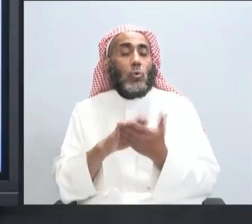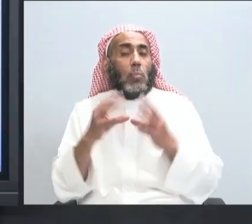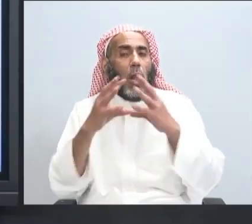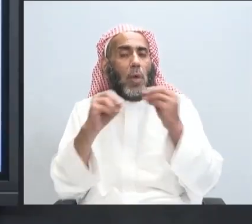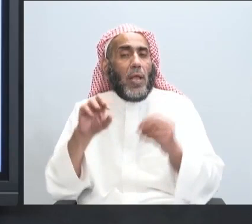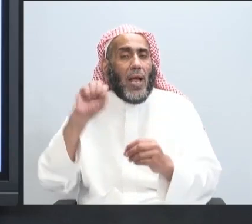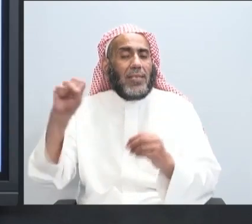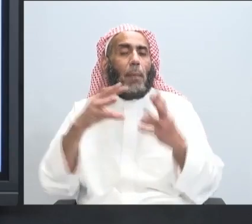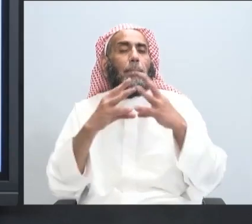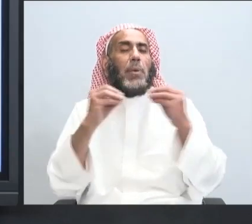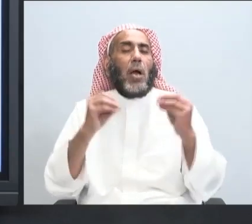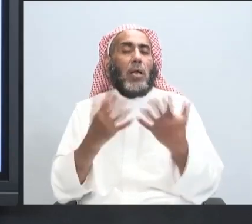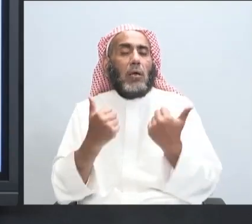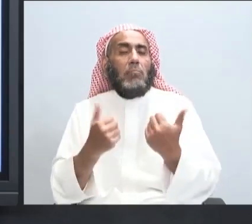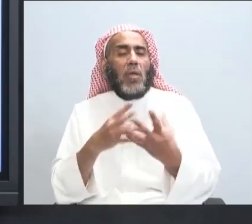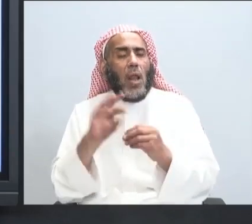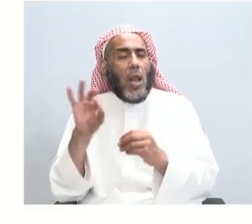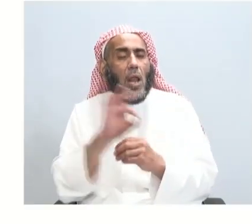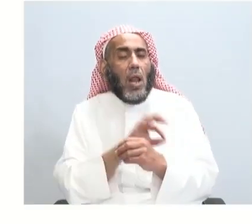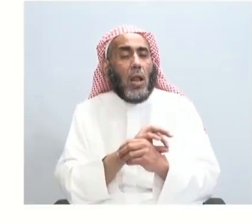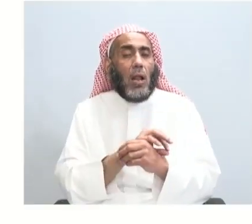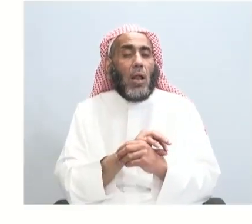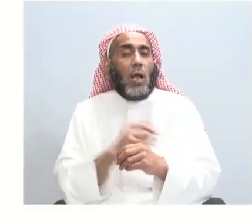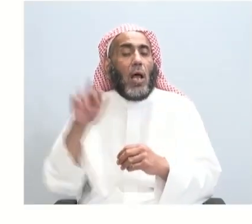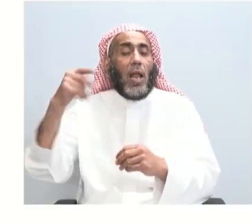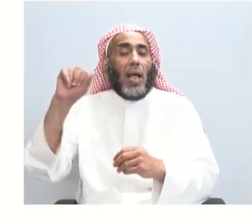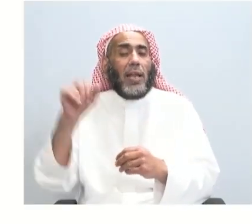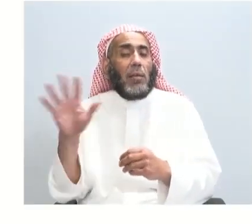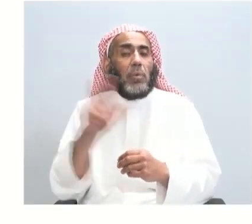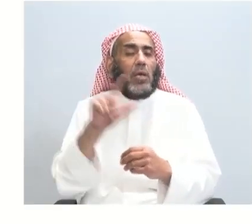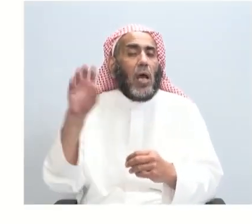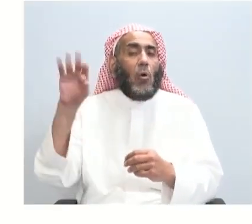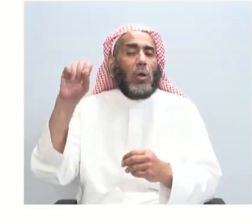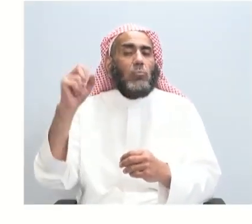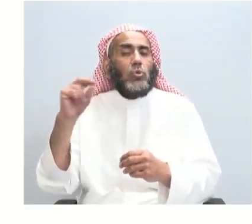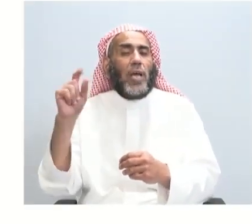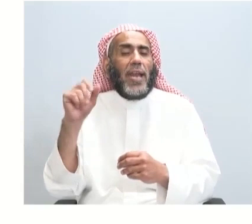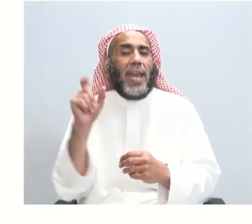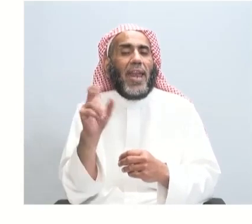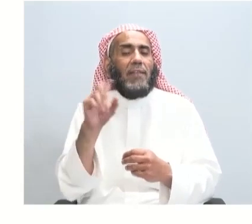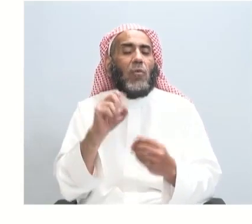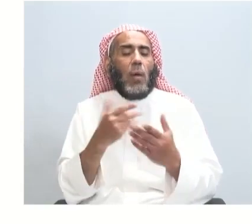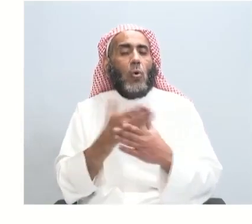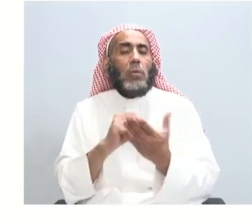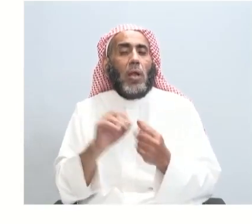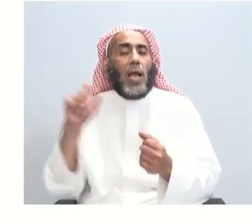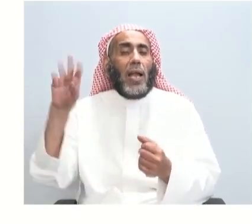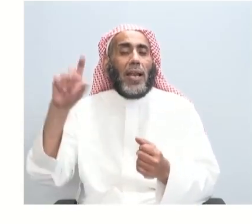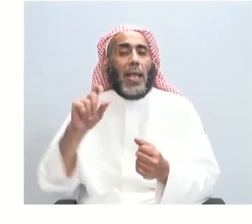معاجم خاصة بالمعاني، تذكر كذلك مثلا الغريب المصنف، هنا أيضا معجم المعاني